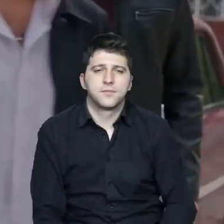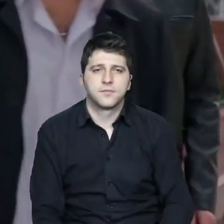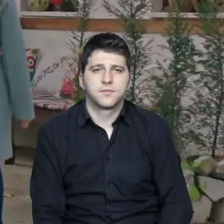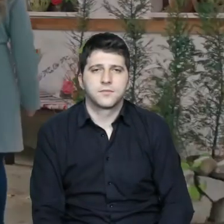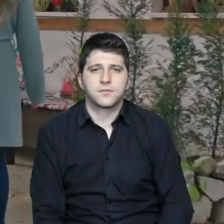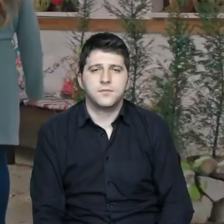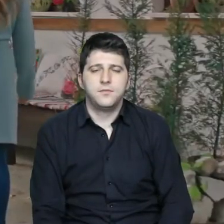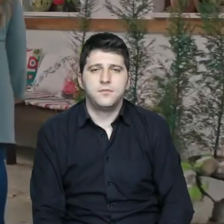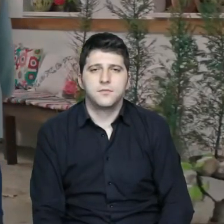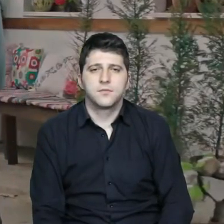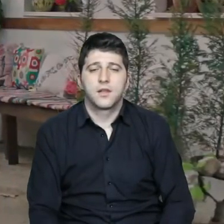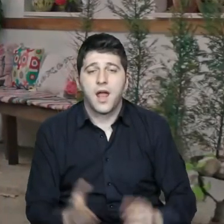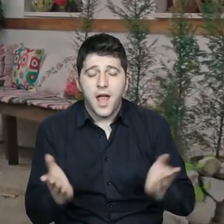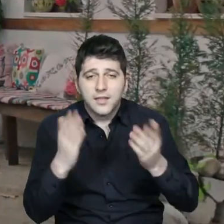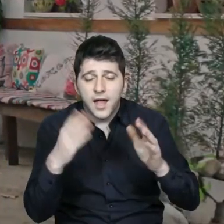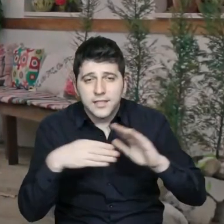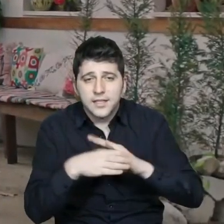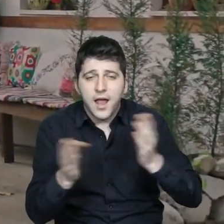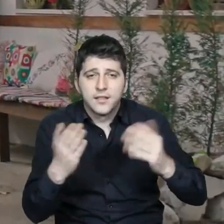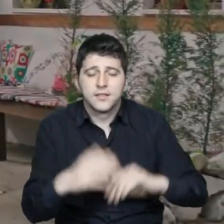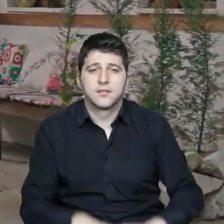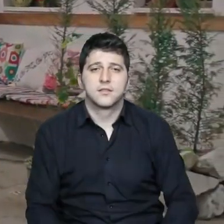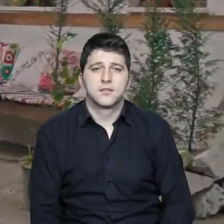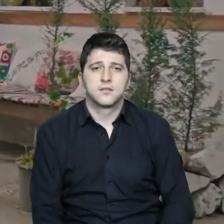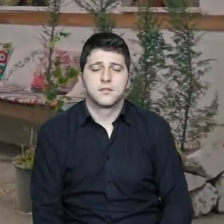orada. Haydi. Orallar peşlerinden bakıyor.